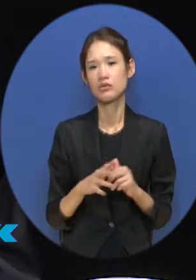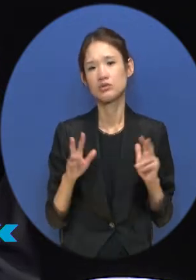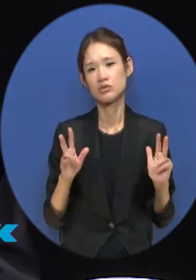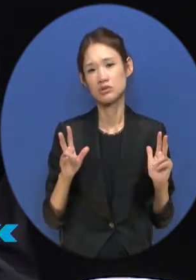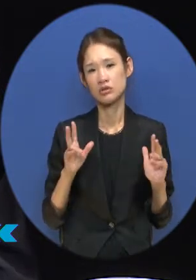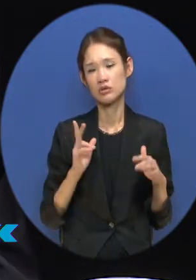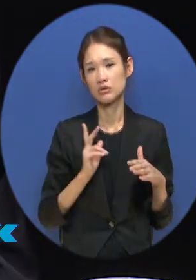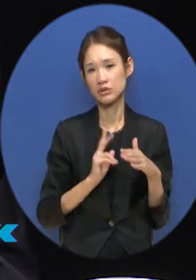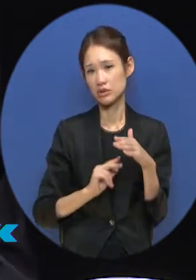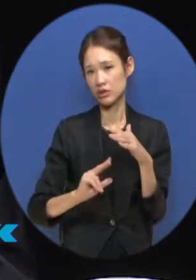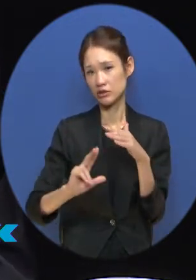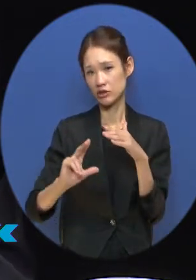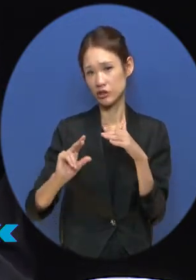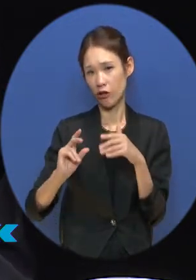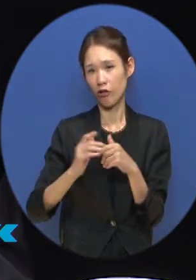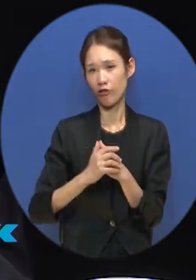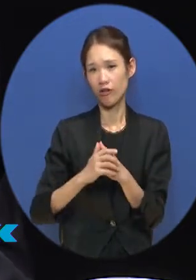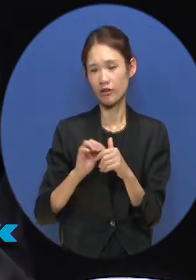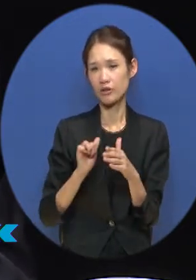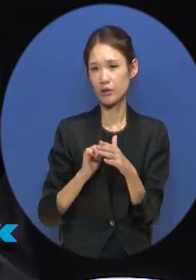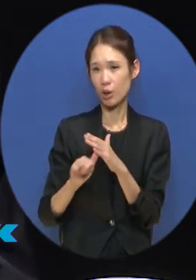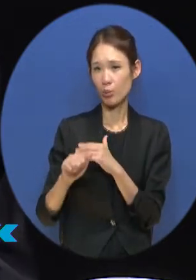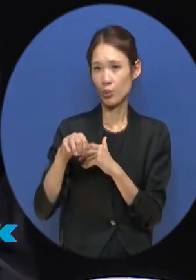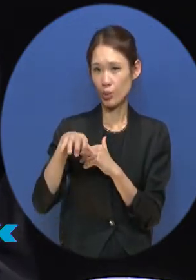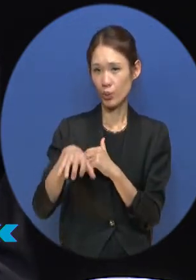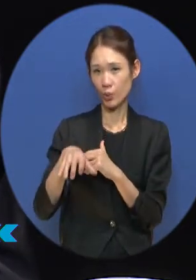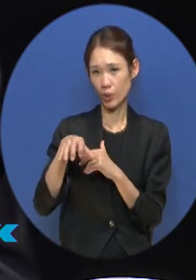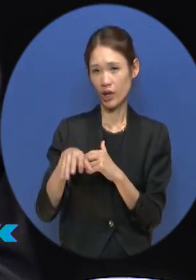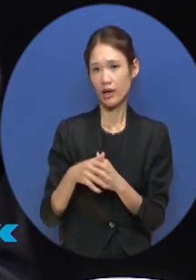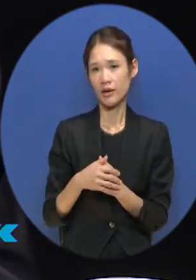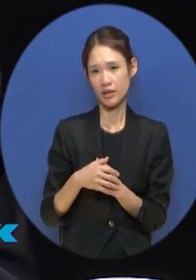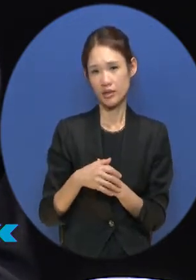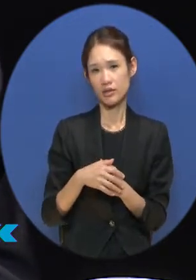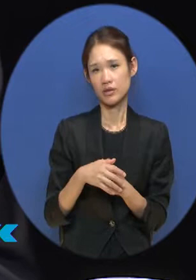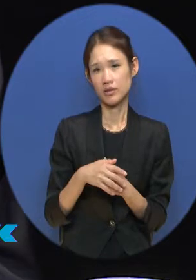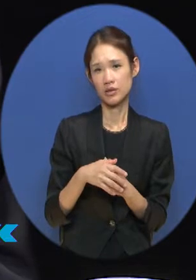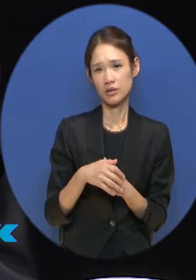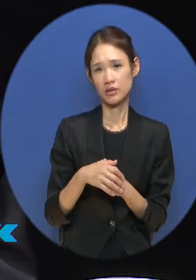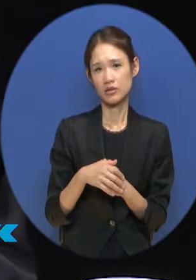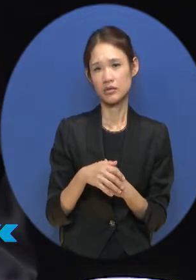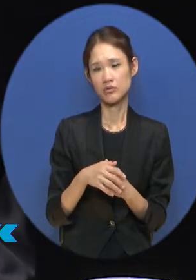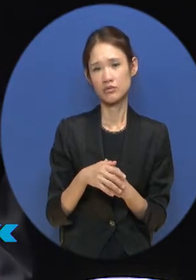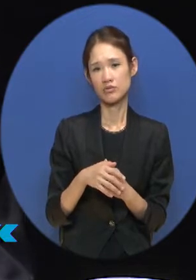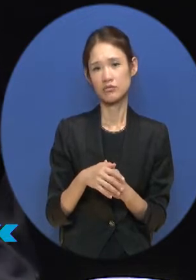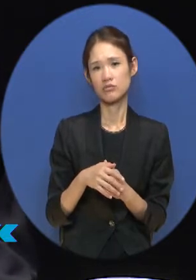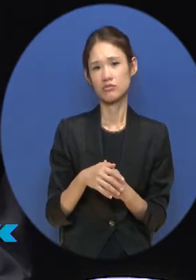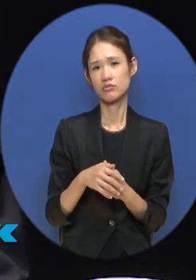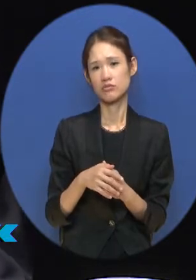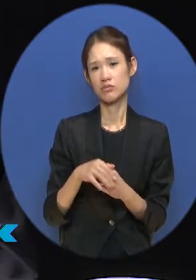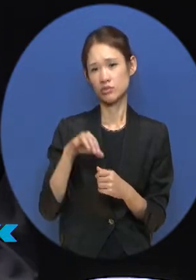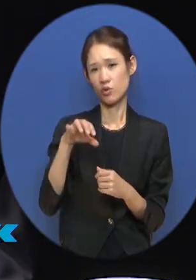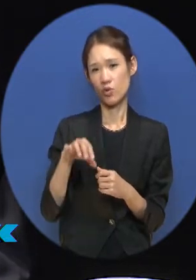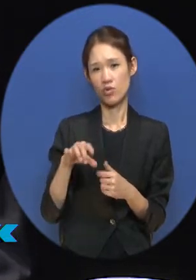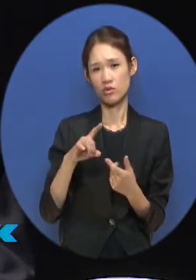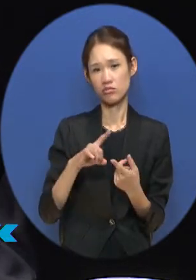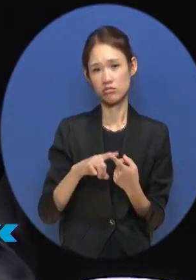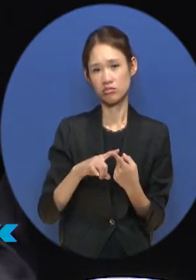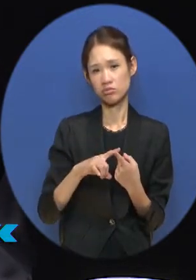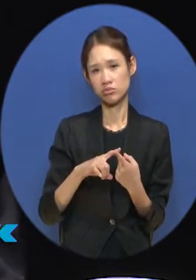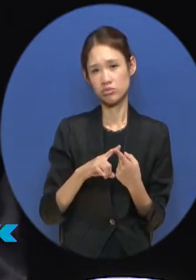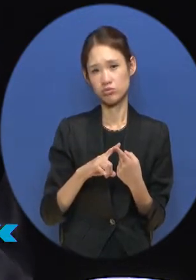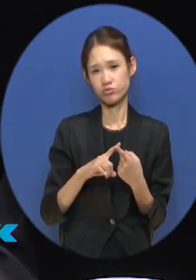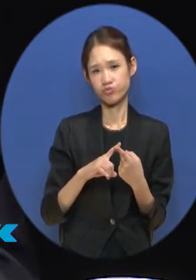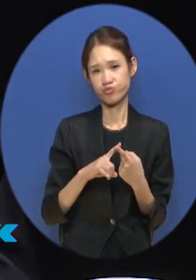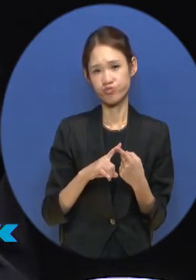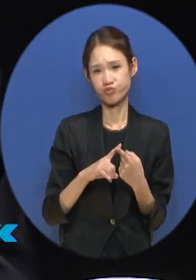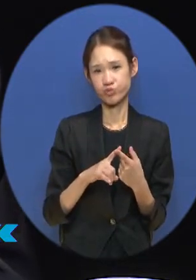이제 지하철의 대표 공간이 지금 이제 지하 어떻게 보면 객실이